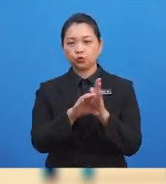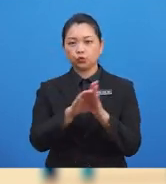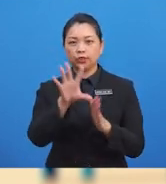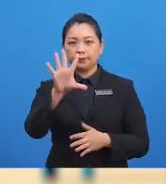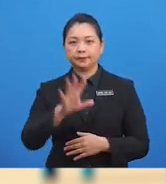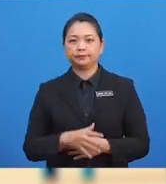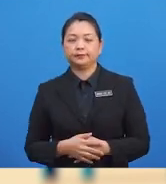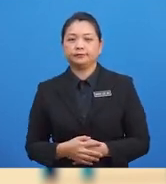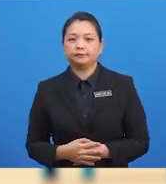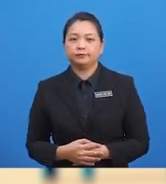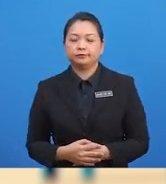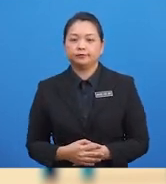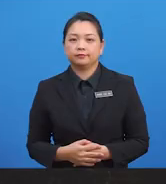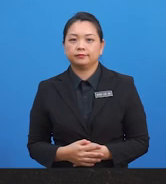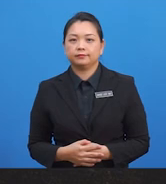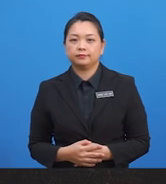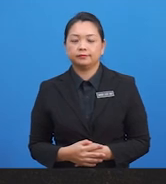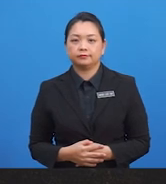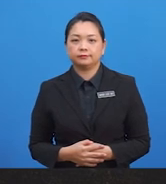kita lihat contoh yang kelima.